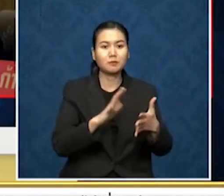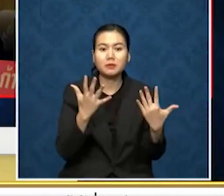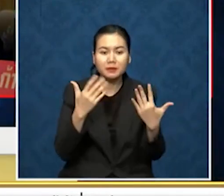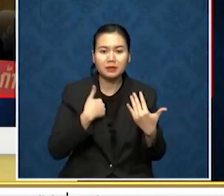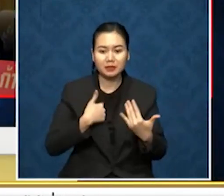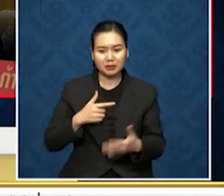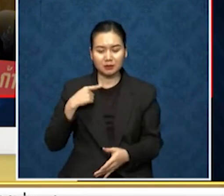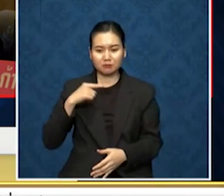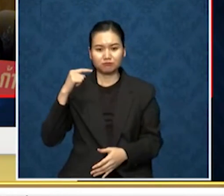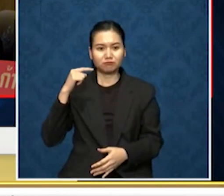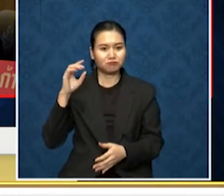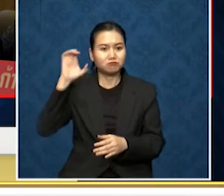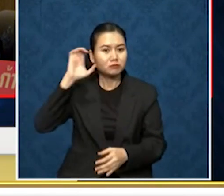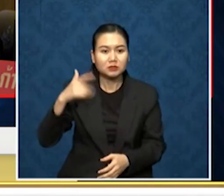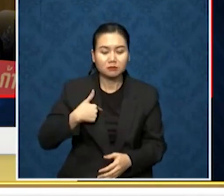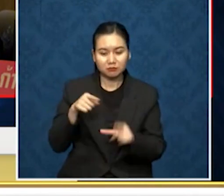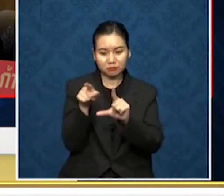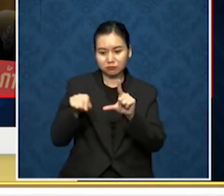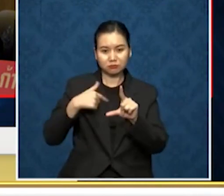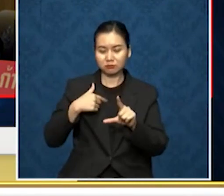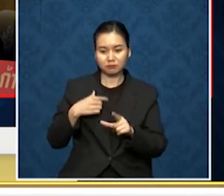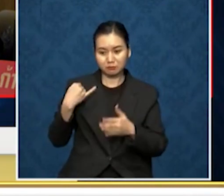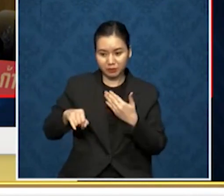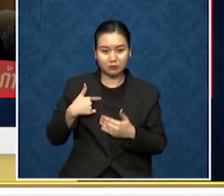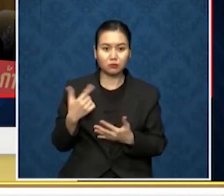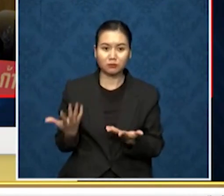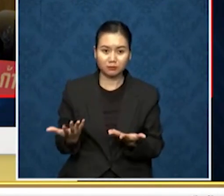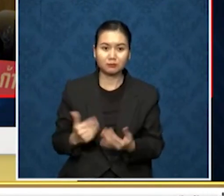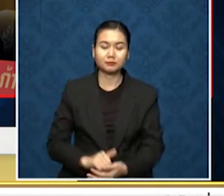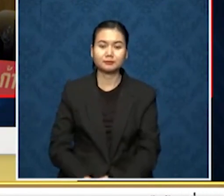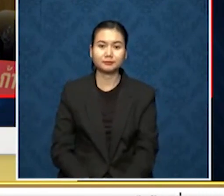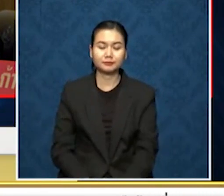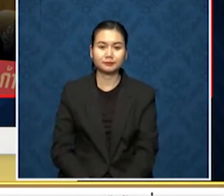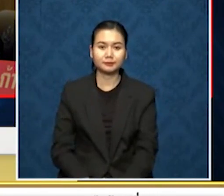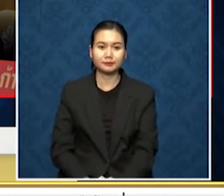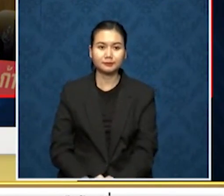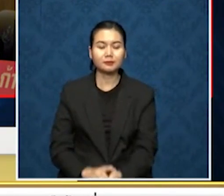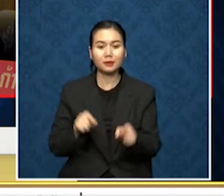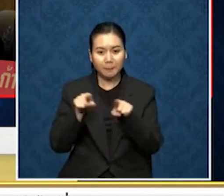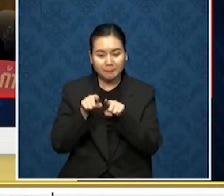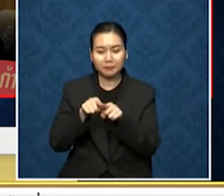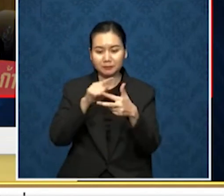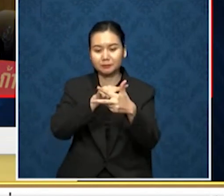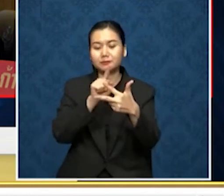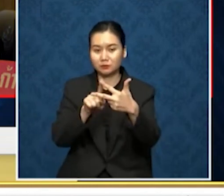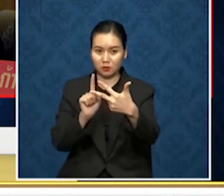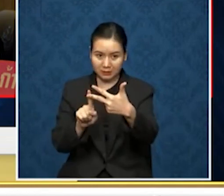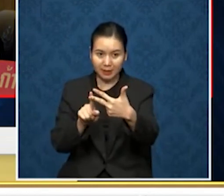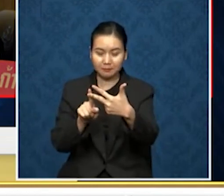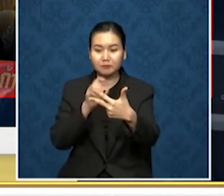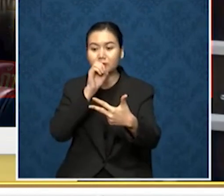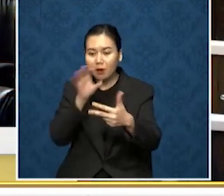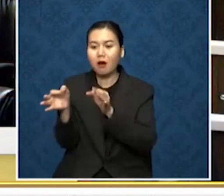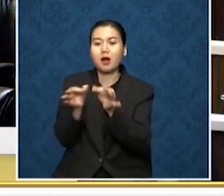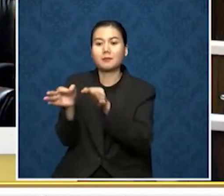ที่ไม่มีสัจจะเนี่ยพระเก้าวไกเราทำผิดตรงไหนฮะดังนั้นนะครับนี่คือ 3ประเด็นที่ผมอยากจะแย้งกับเพื่อน